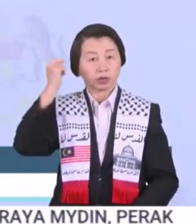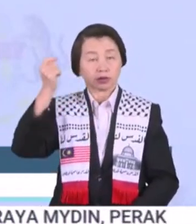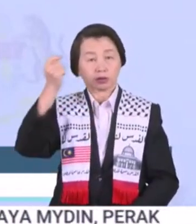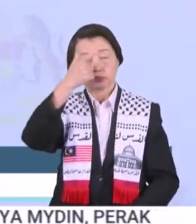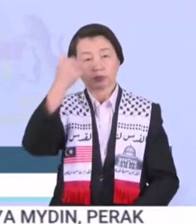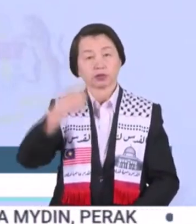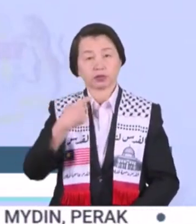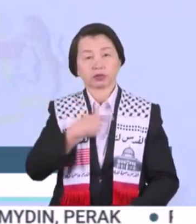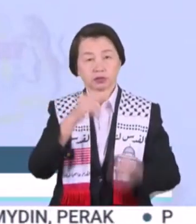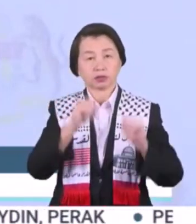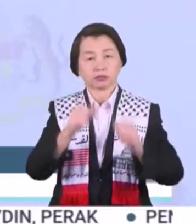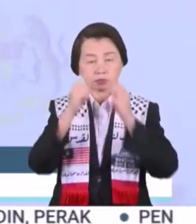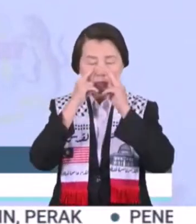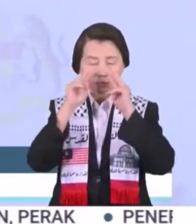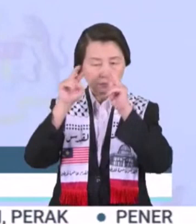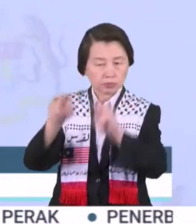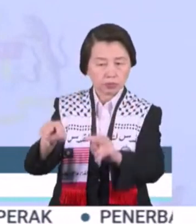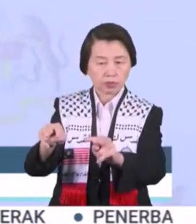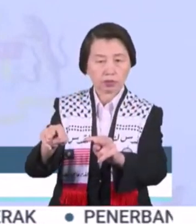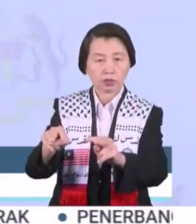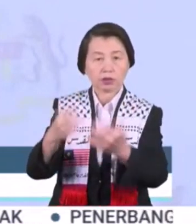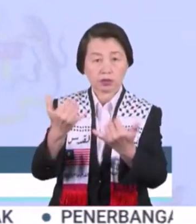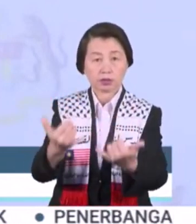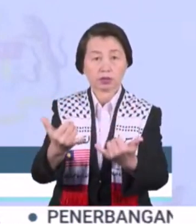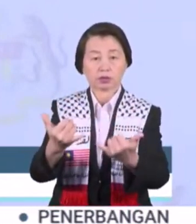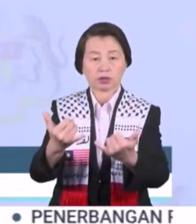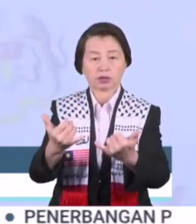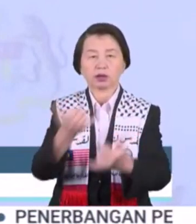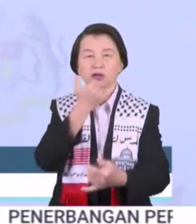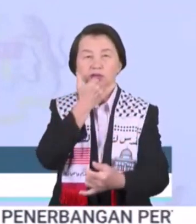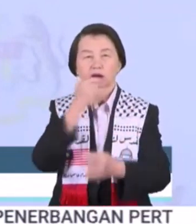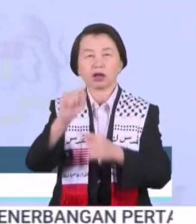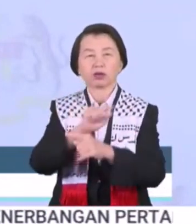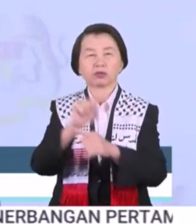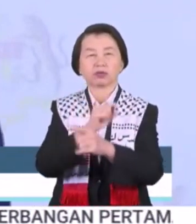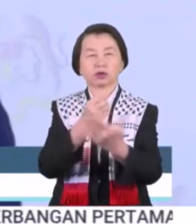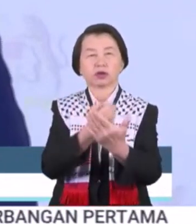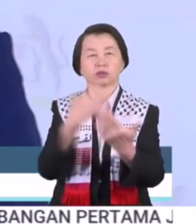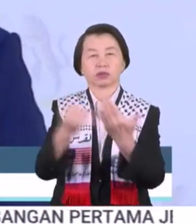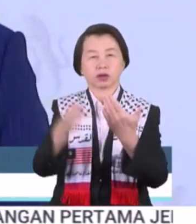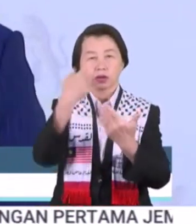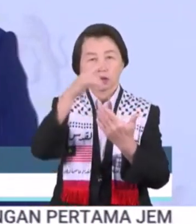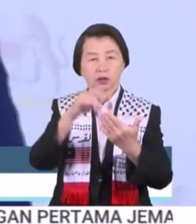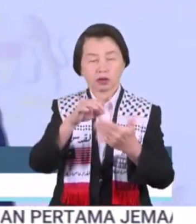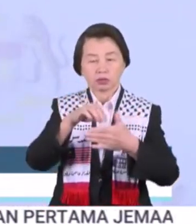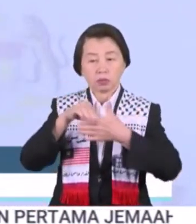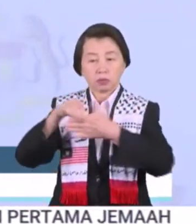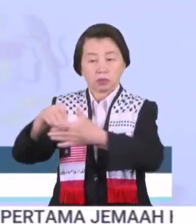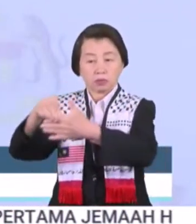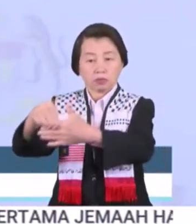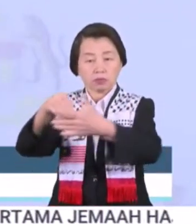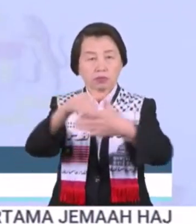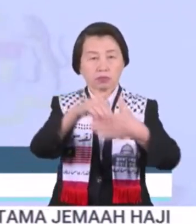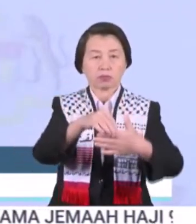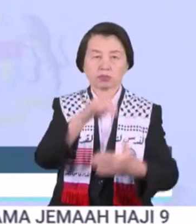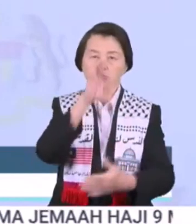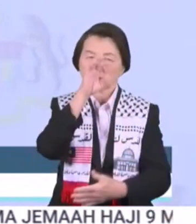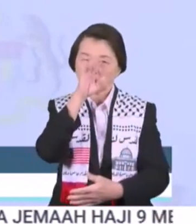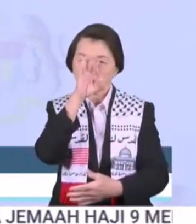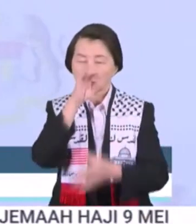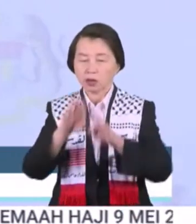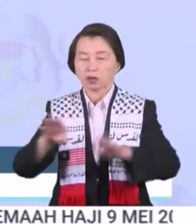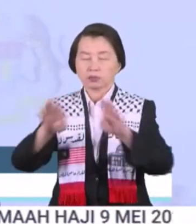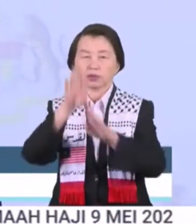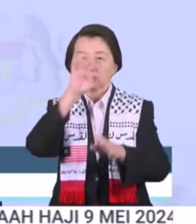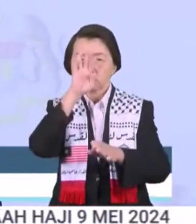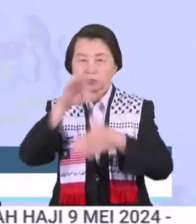kita mula melihat TR aan platform untuk menyebar maklumat palsu ataupun berita